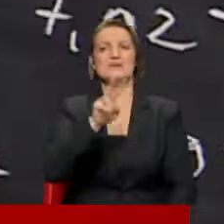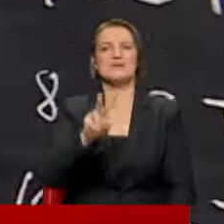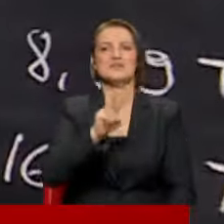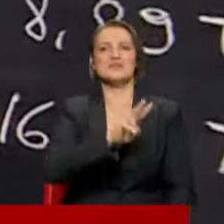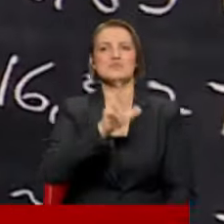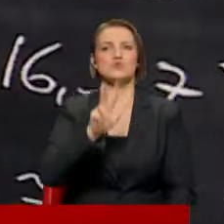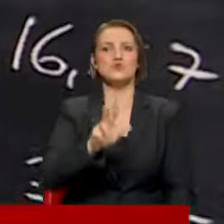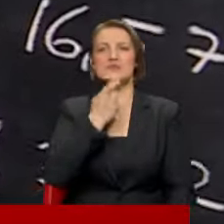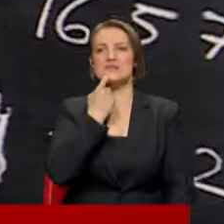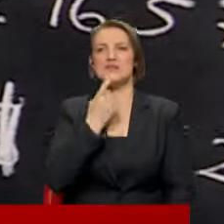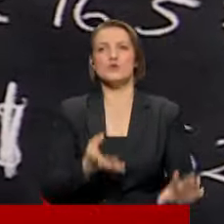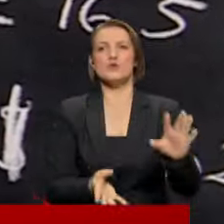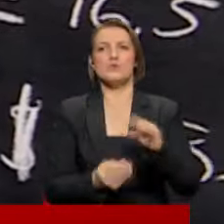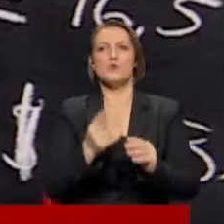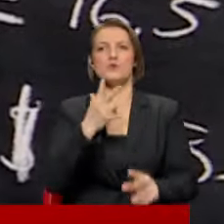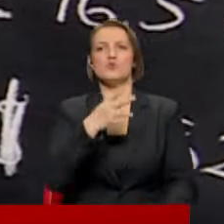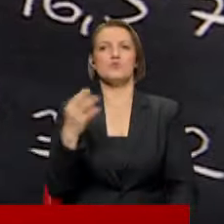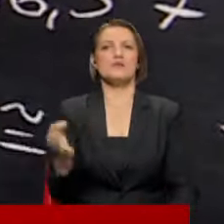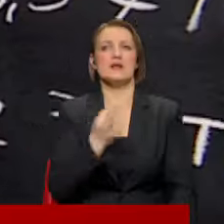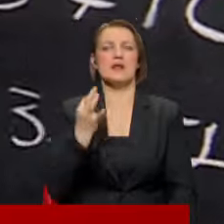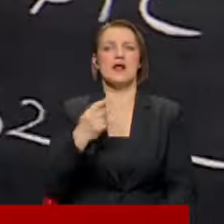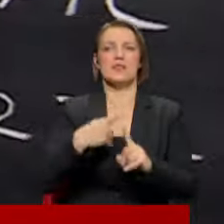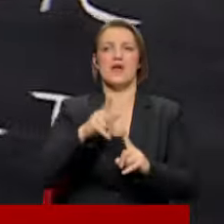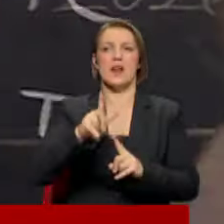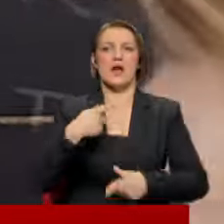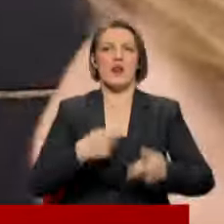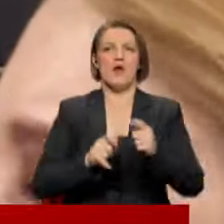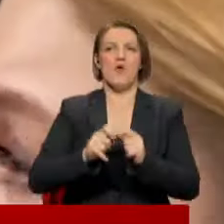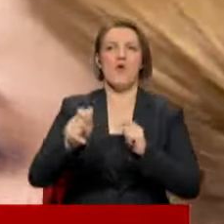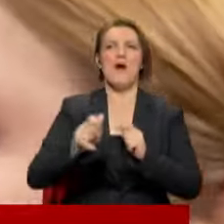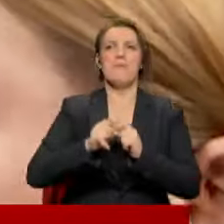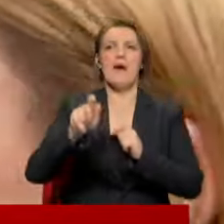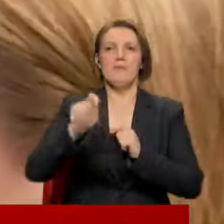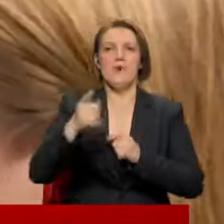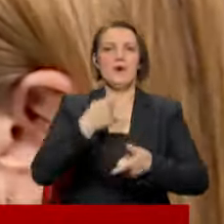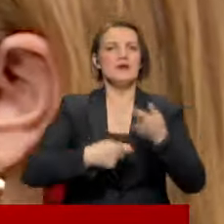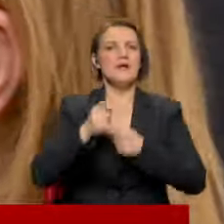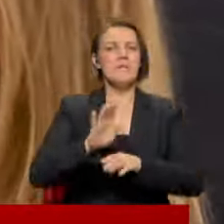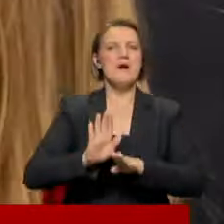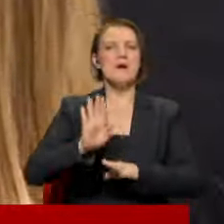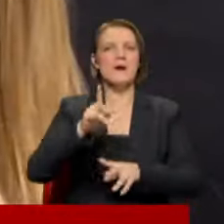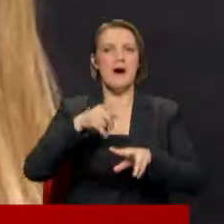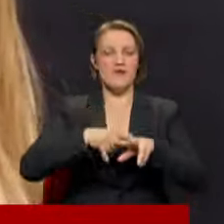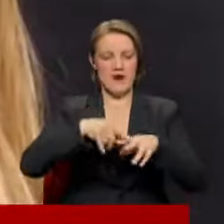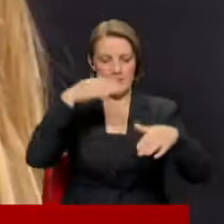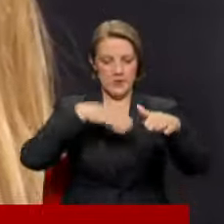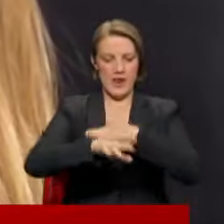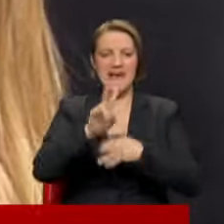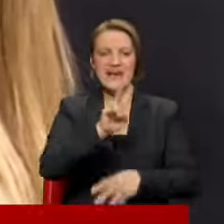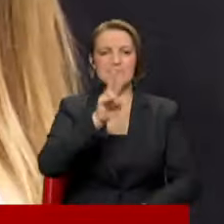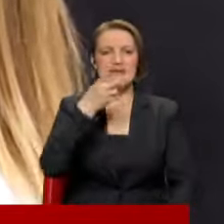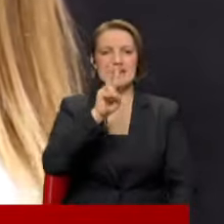yıllarında da toplamda 3 milyar TL'ye yakın Garanti ödemesi yapılmış bu işletme söz konus Avrasya tünelini